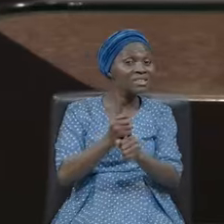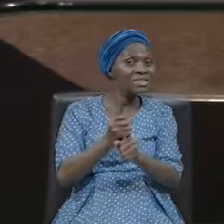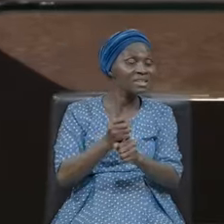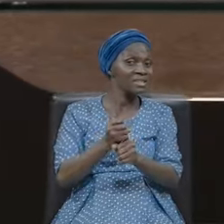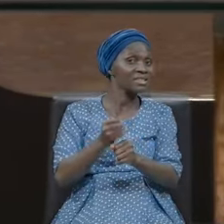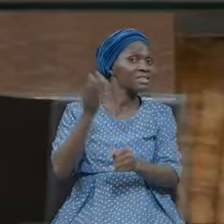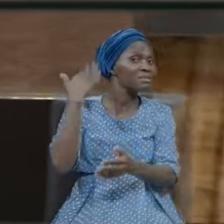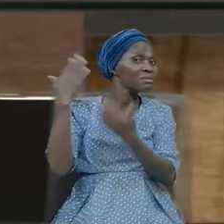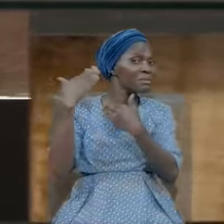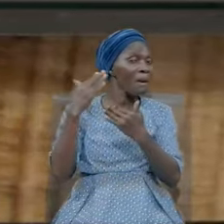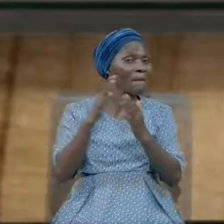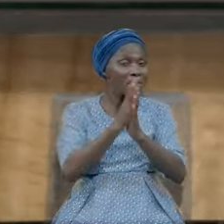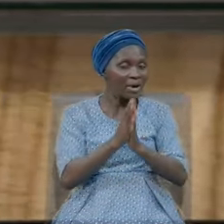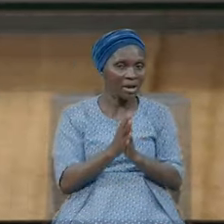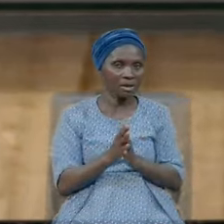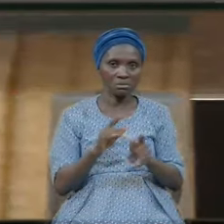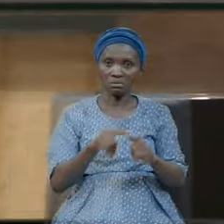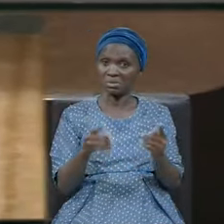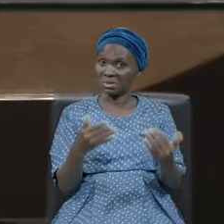ans. Mais aujourd'hui,